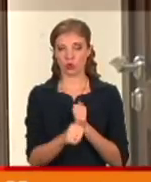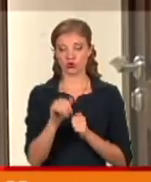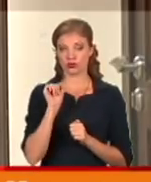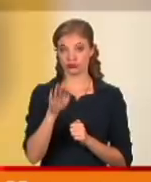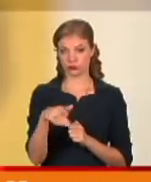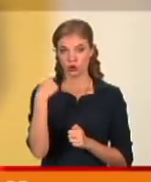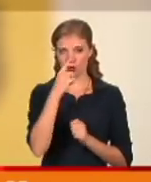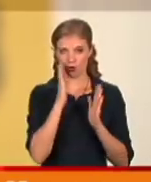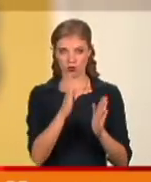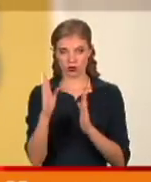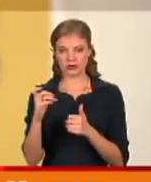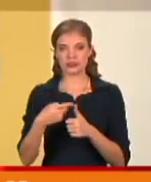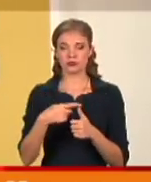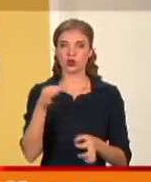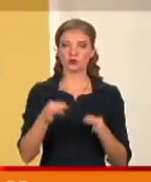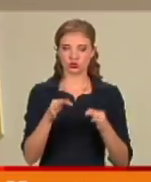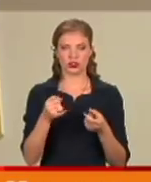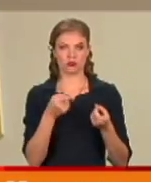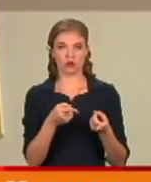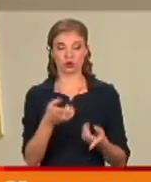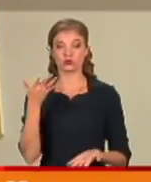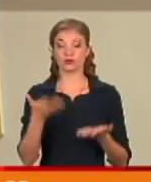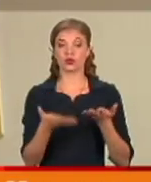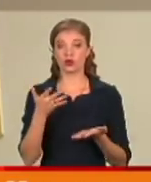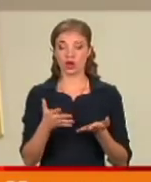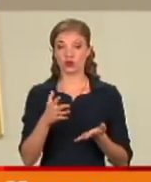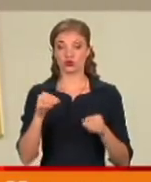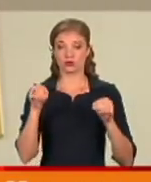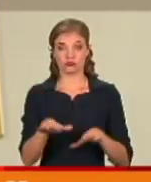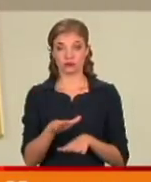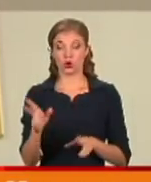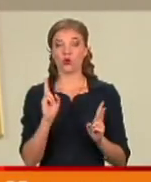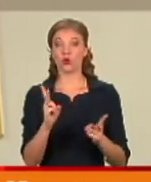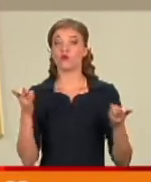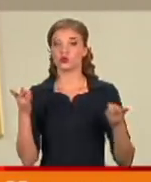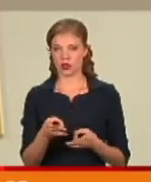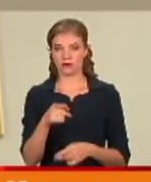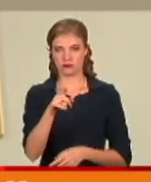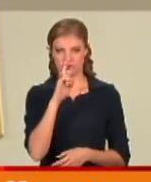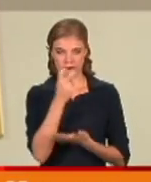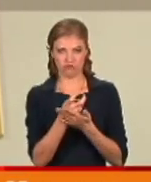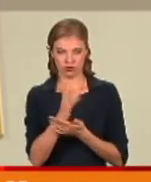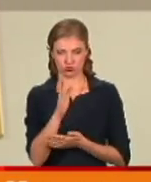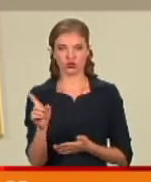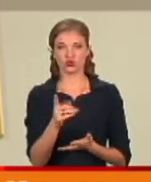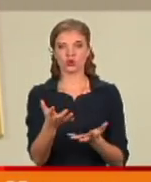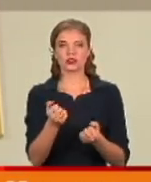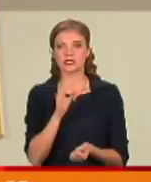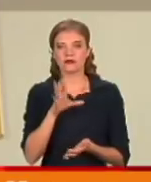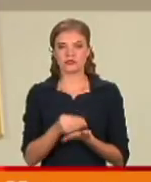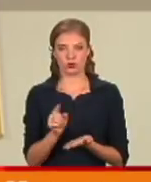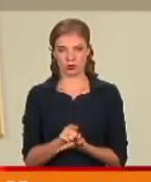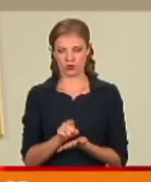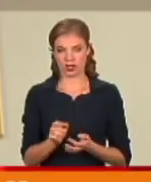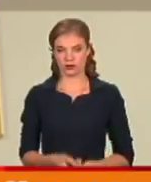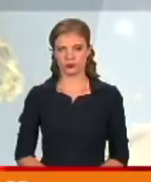повідомлення особисте з ім'ям судді та погрозою. Якщо не урадить вироку, кому треба, пожалкує, що взагалі дістав свою посаду.